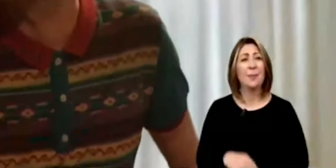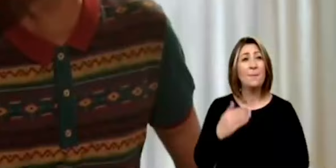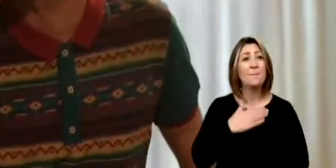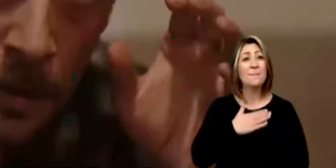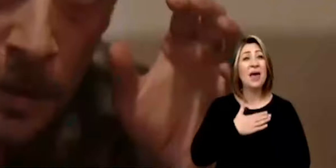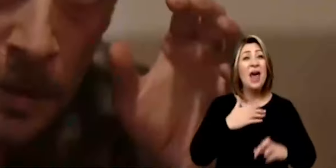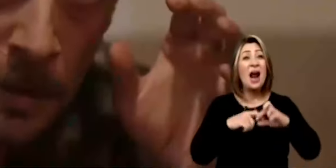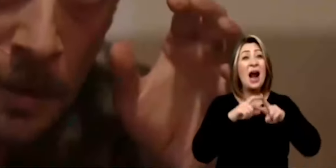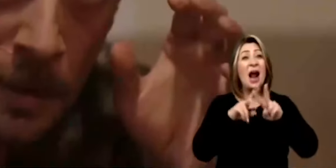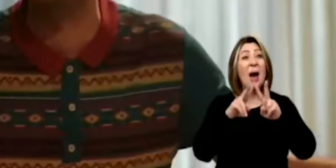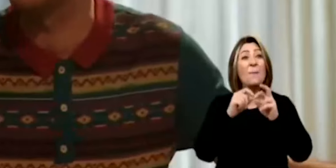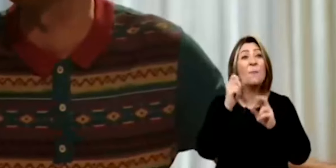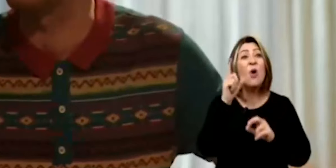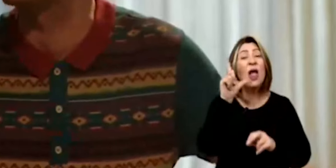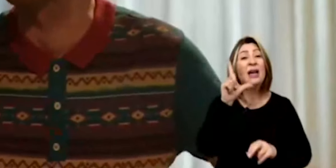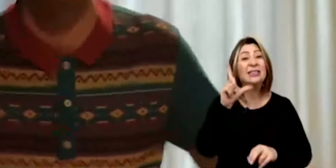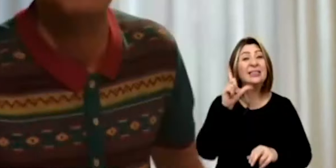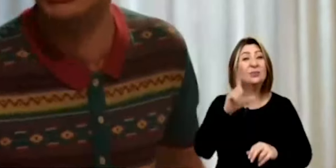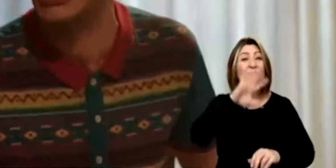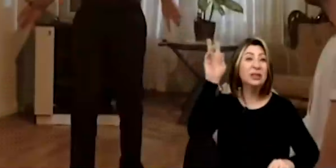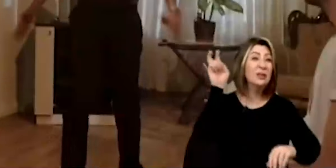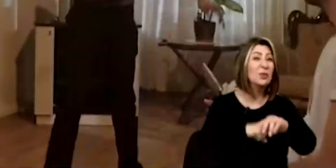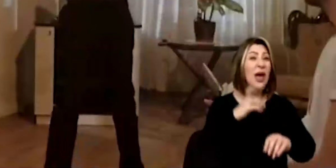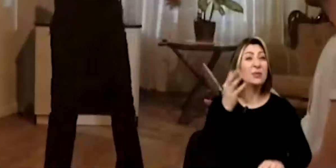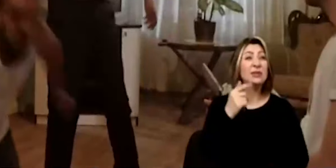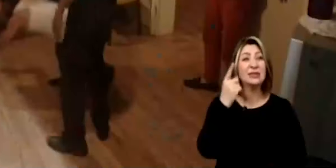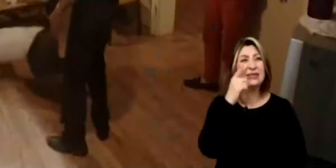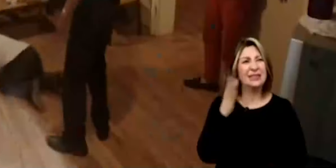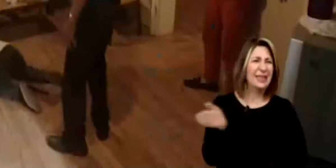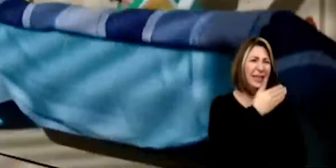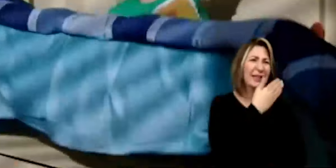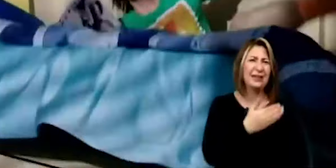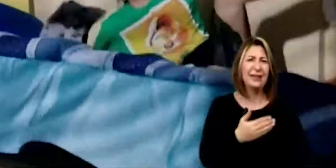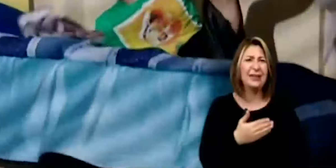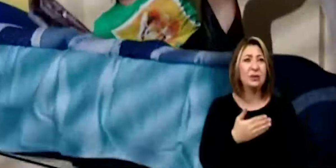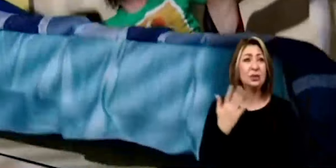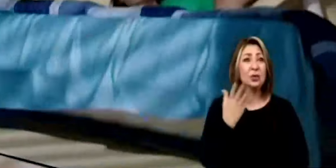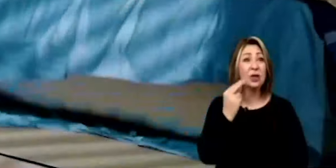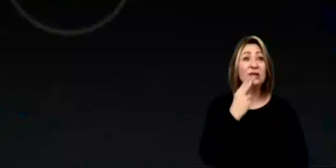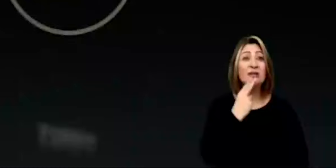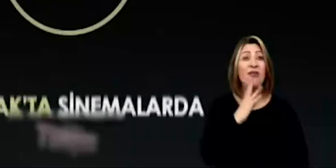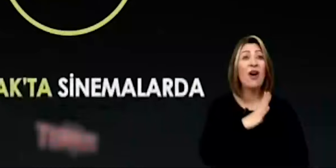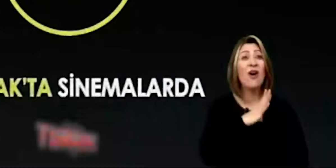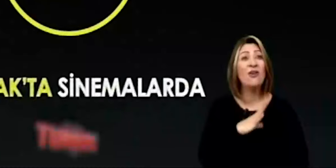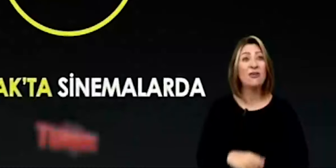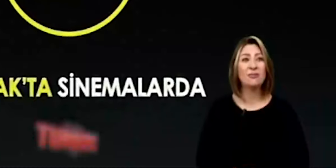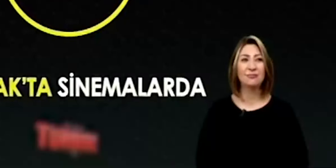Bana Rambo lazım. Bütün Vietnam'ın özünü almaya geldim o lan. Lan sen de çok güzel kadınlar var lan.